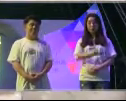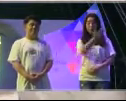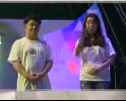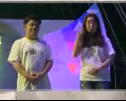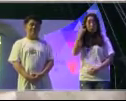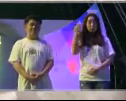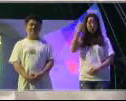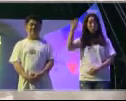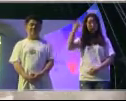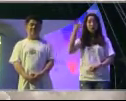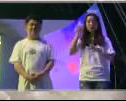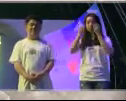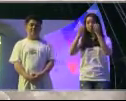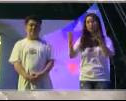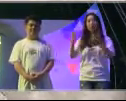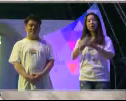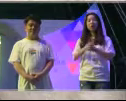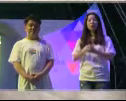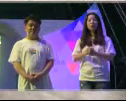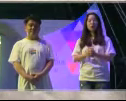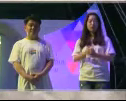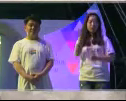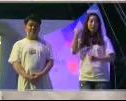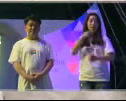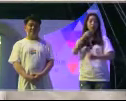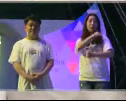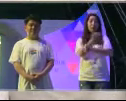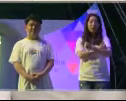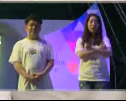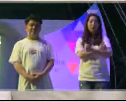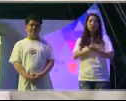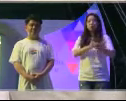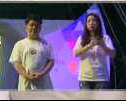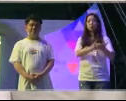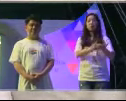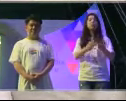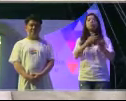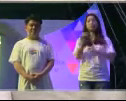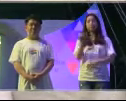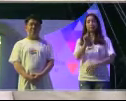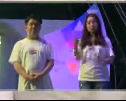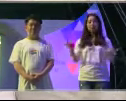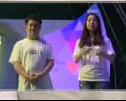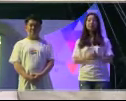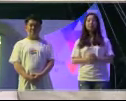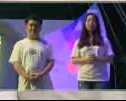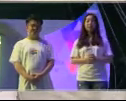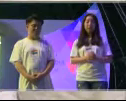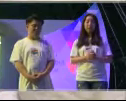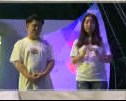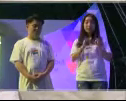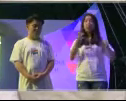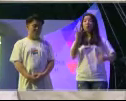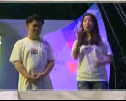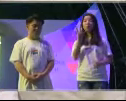여부는 새롭거나 어떤 권리를 요구하는 것이 아니죠 사람들이 본래적으로 가지고